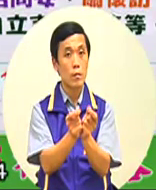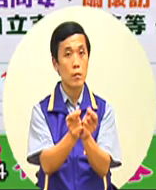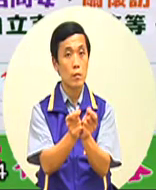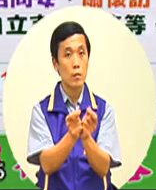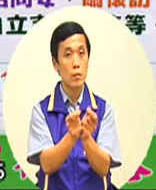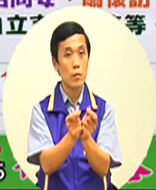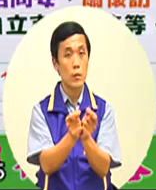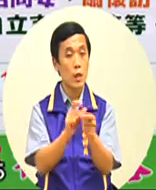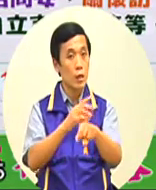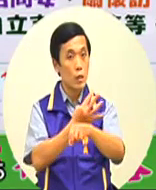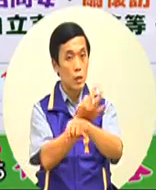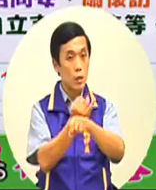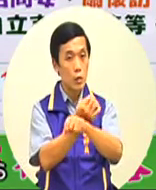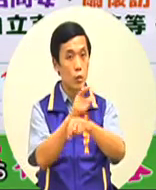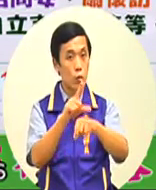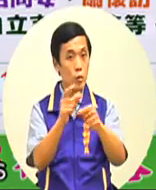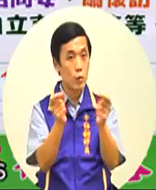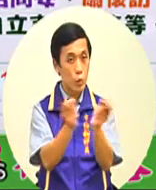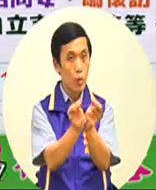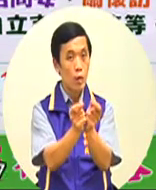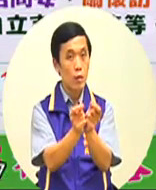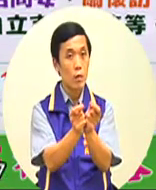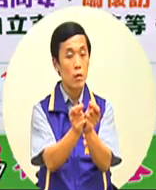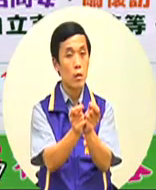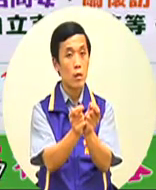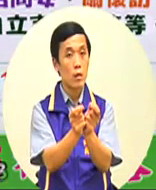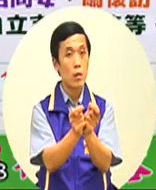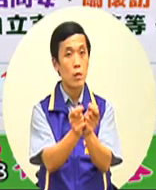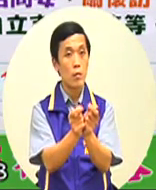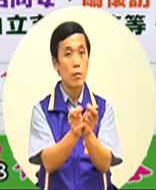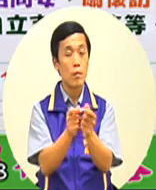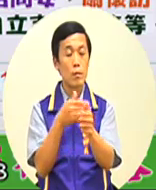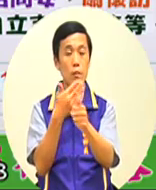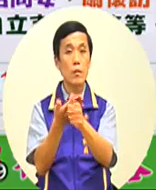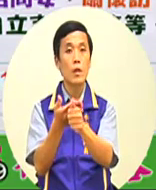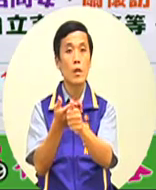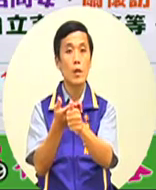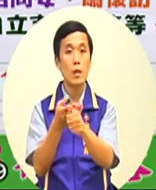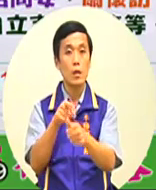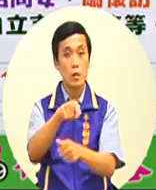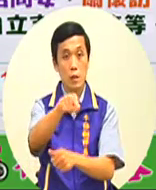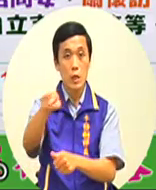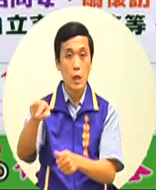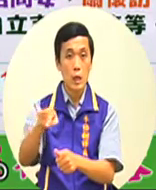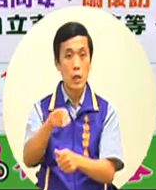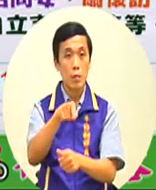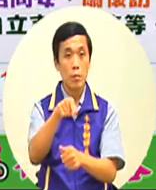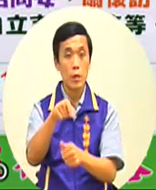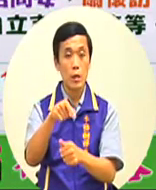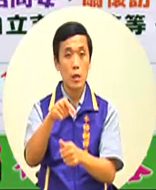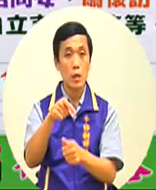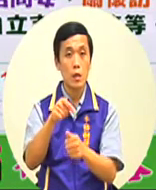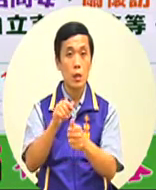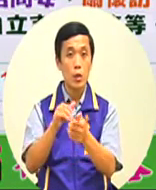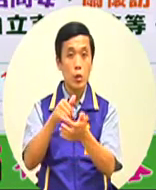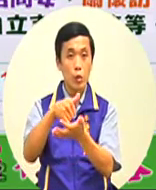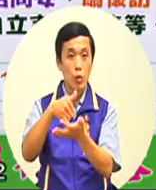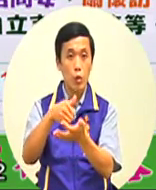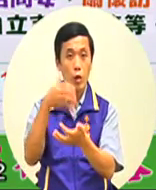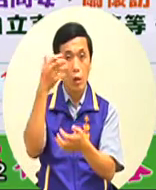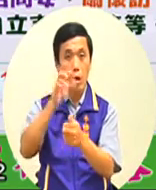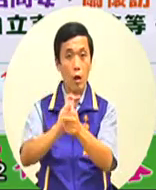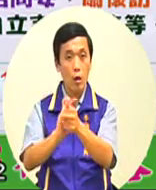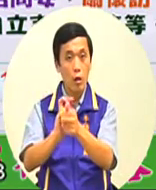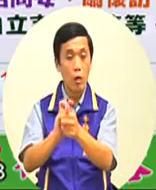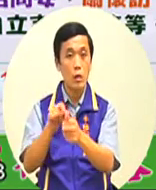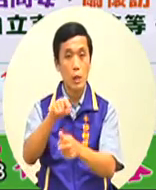短时速它有可能就是说让我们这一些需要照顾的服务的相关项就是说也当